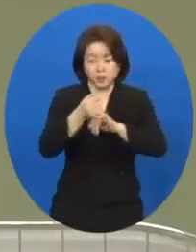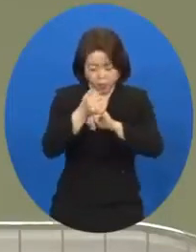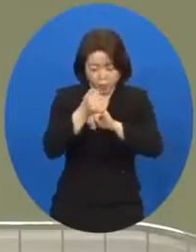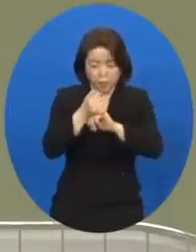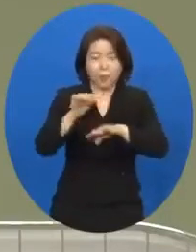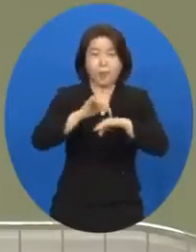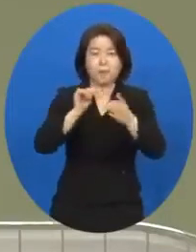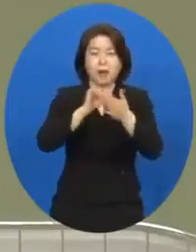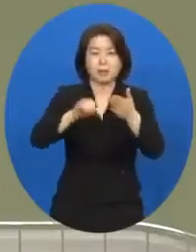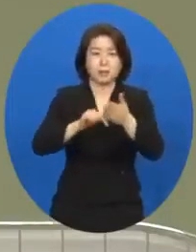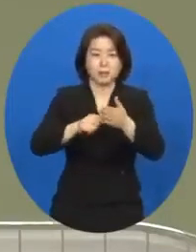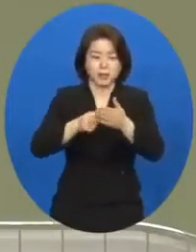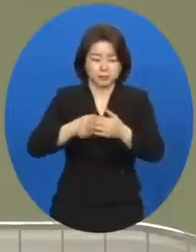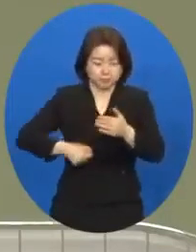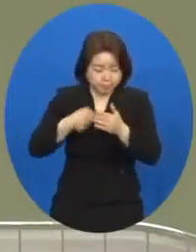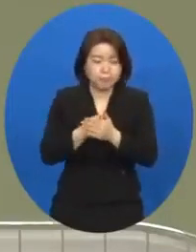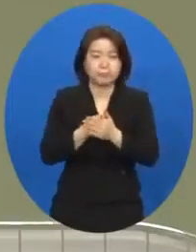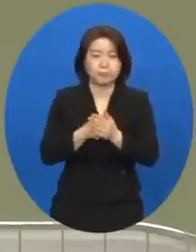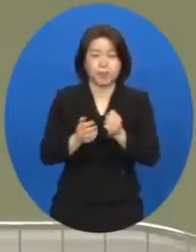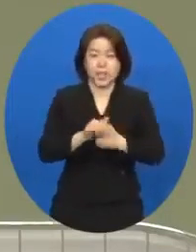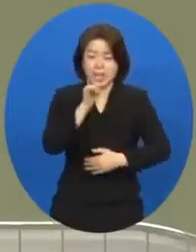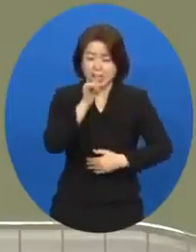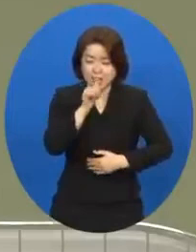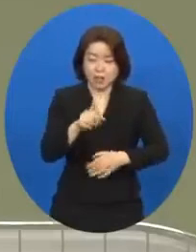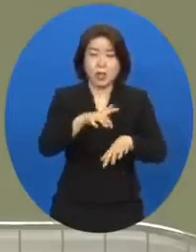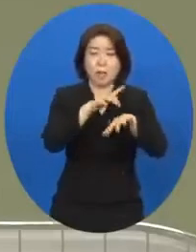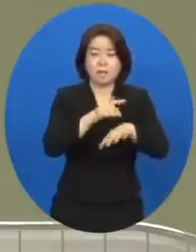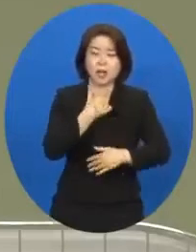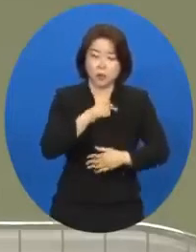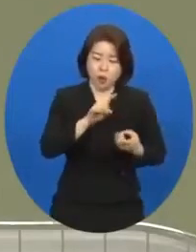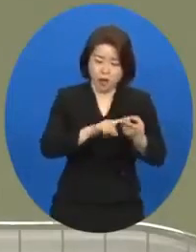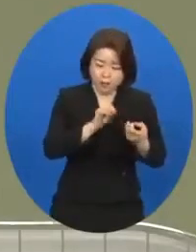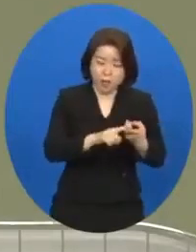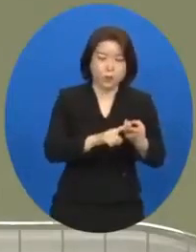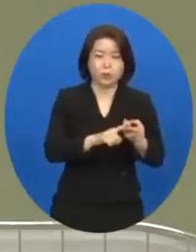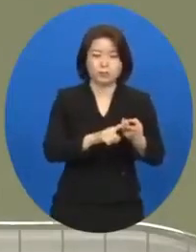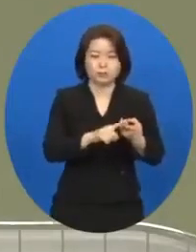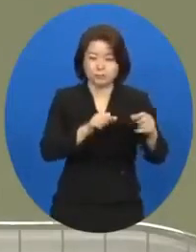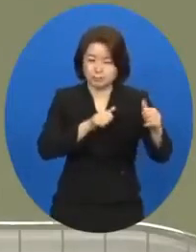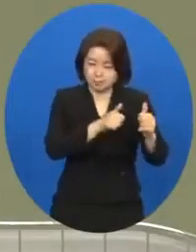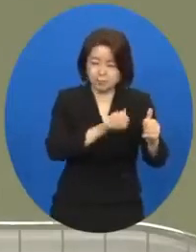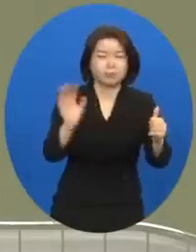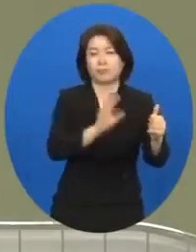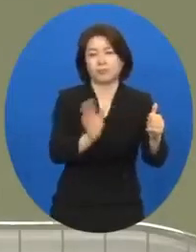합니다. 절대로 마귀가 원하는 대로는 안 할 거다.